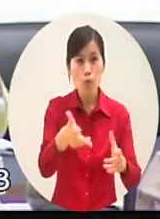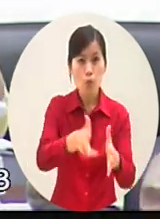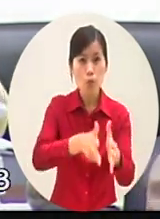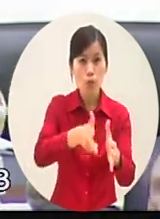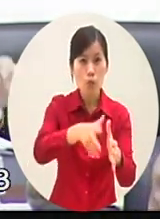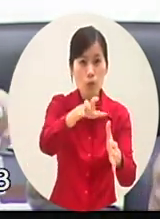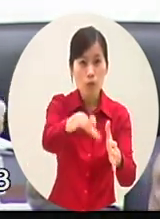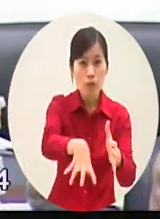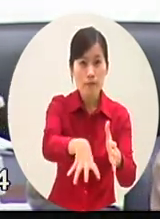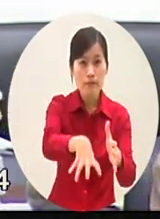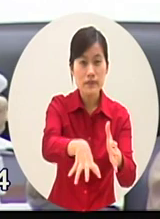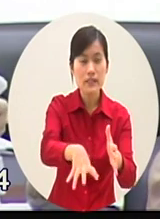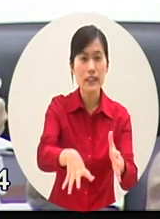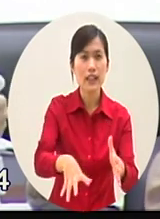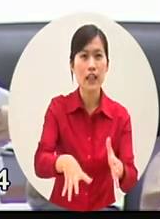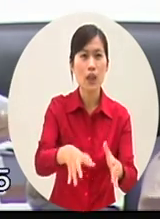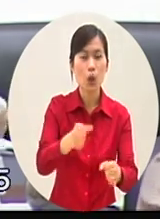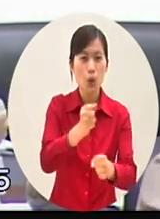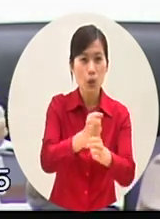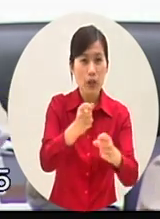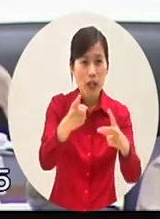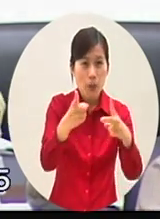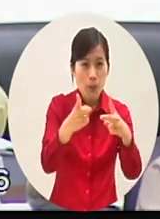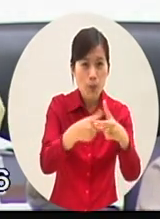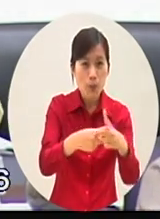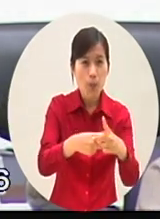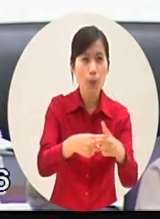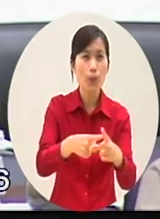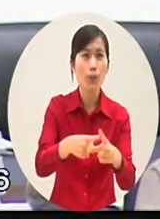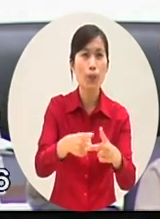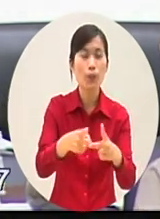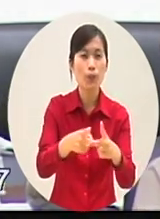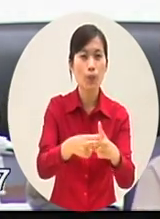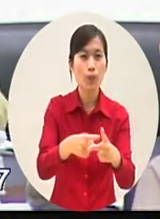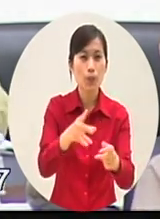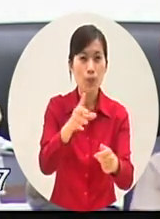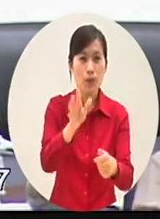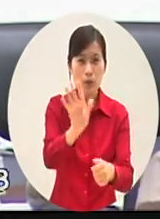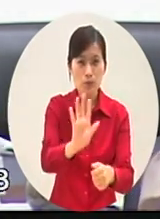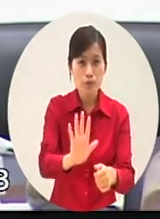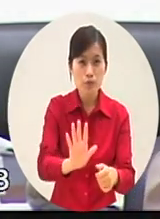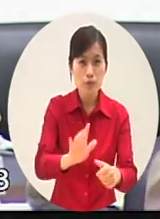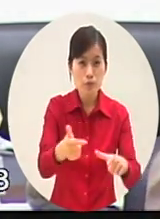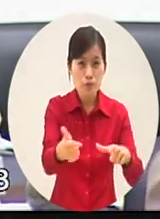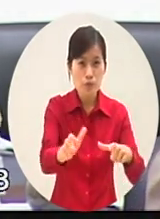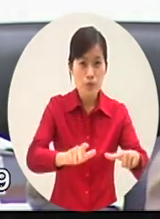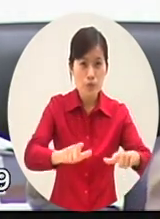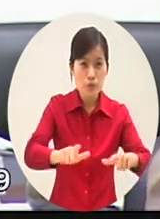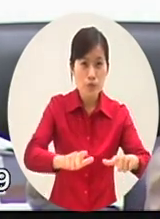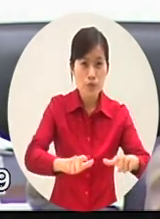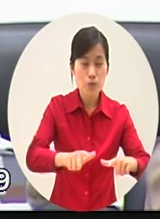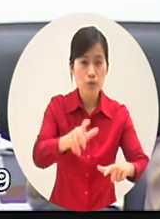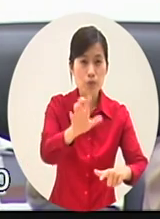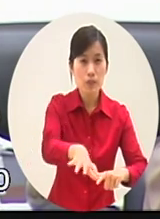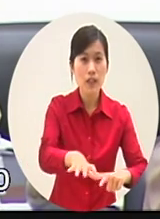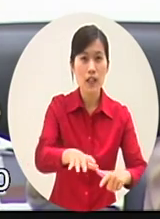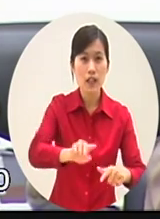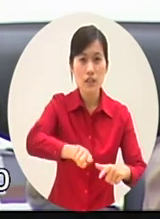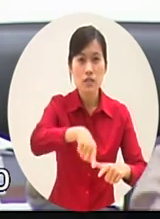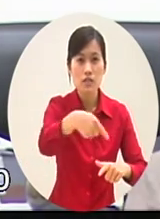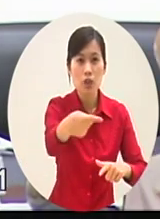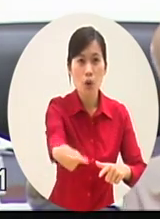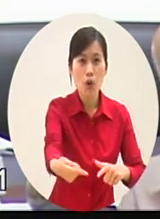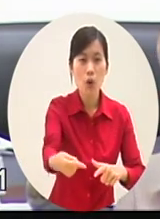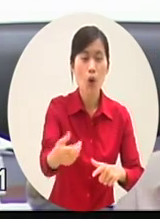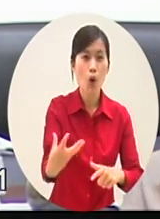提出的这个微学园区的计划哈，因为它这个哈又包含了咱个鬼坑哈，有古蹄桥，好，还有竹